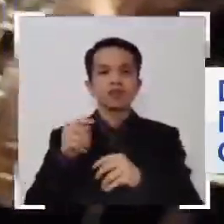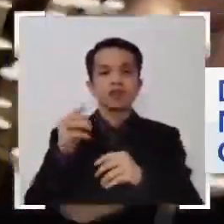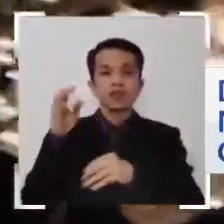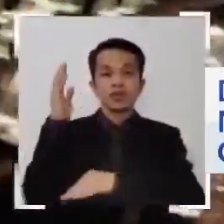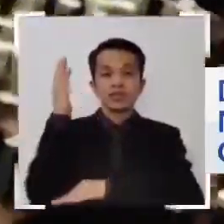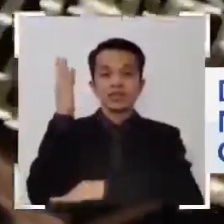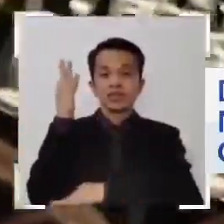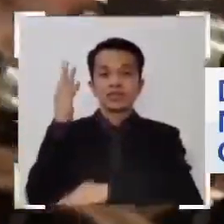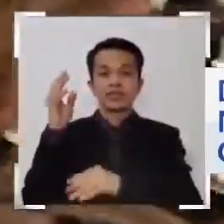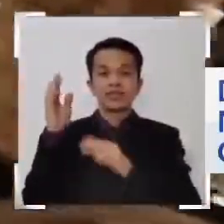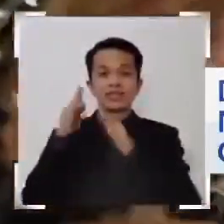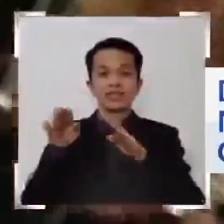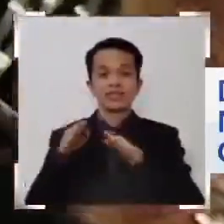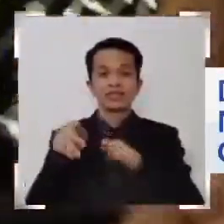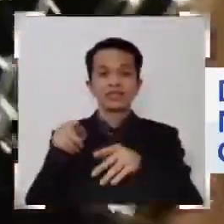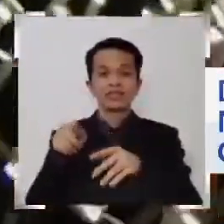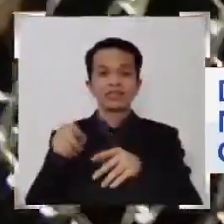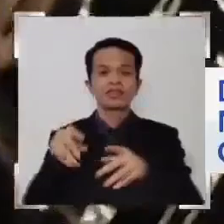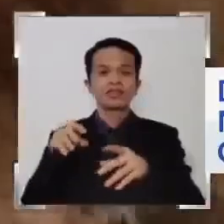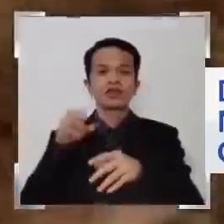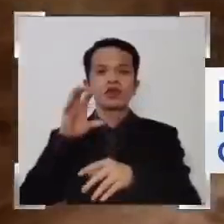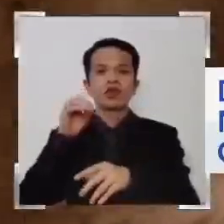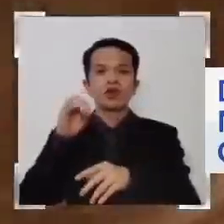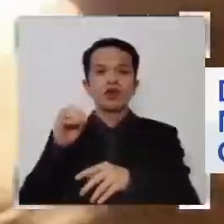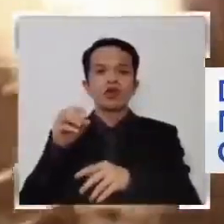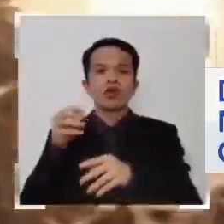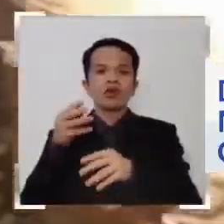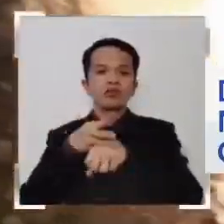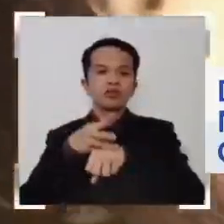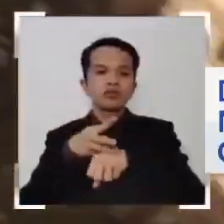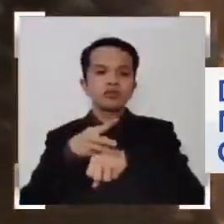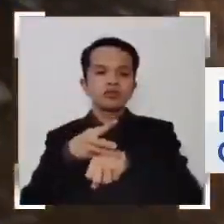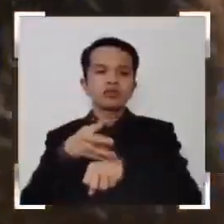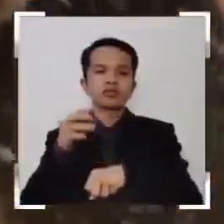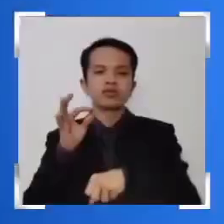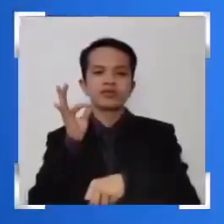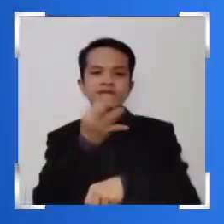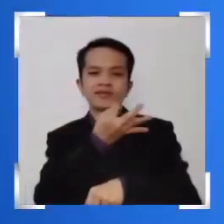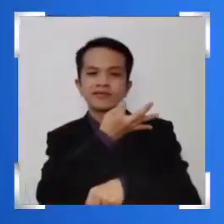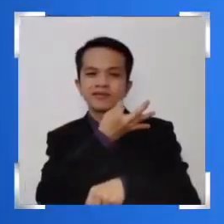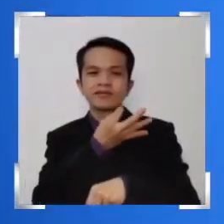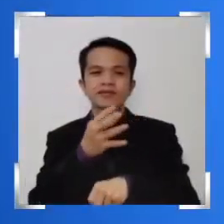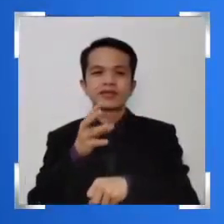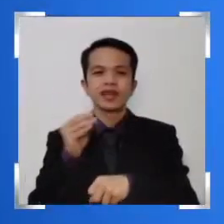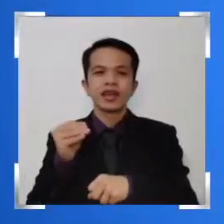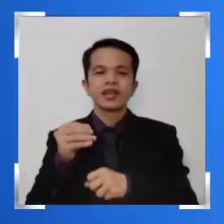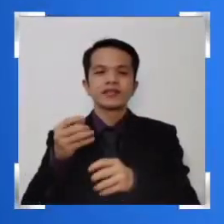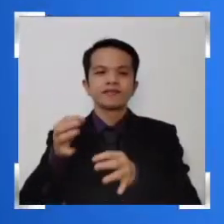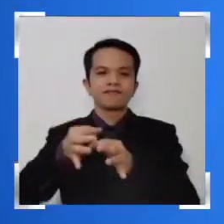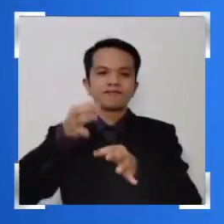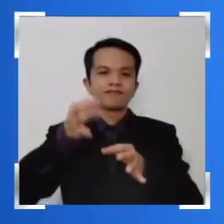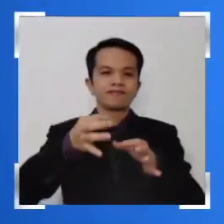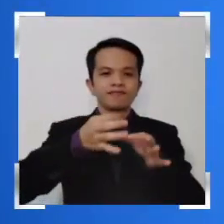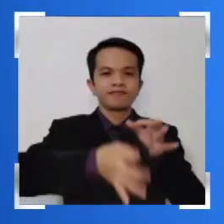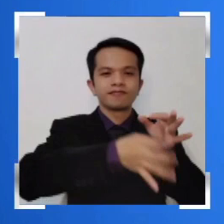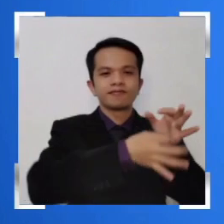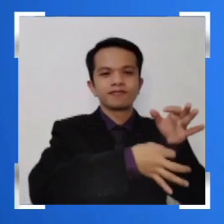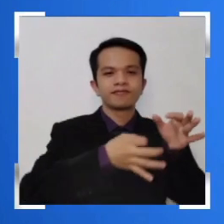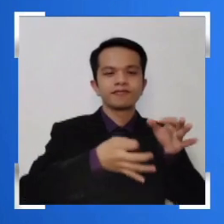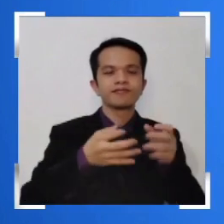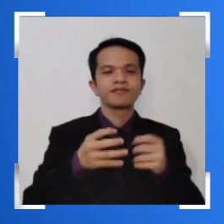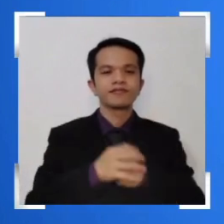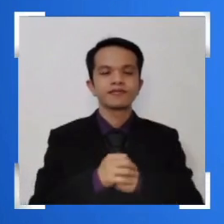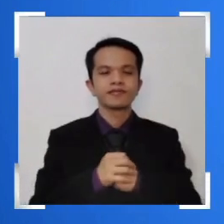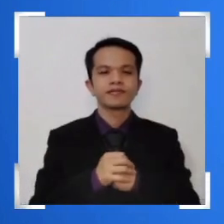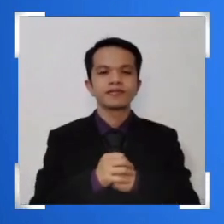bao, cocolumber, mga dahon at bulaklak ng nyog at pati ting-ting. Ang mga gumawa po niyan, yung mga membro po ng Core